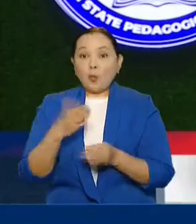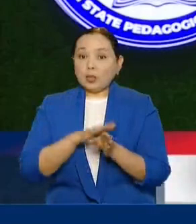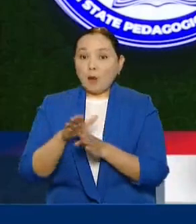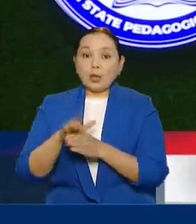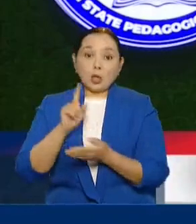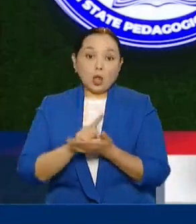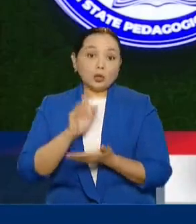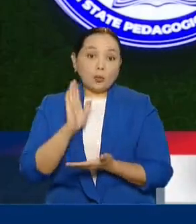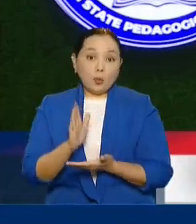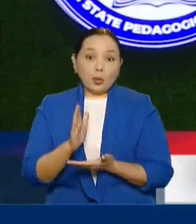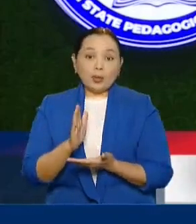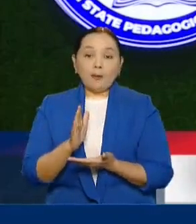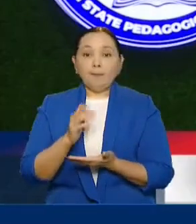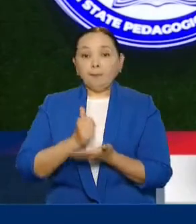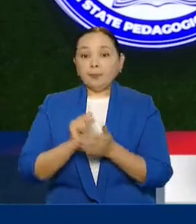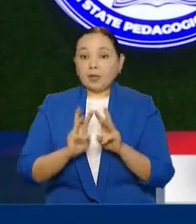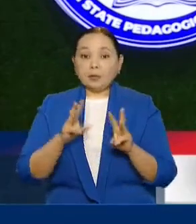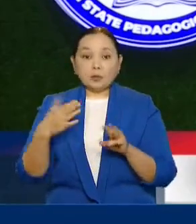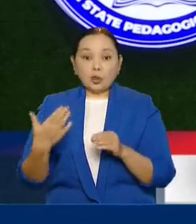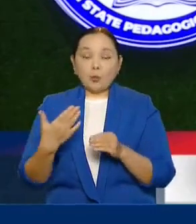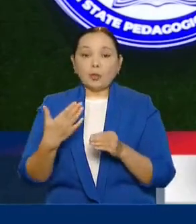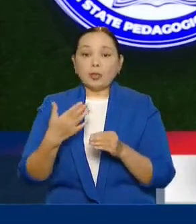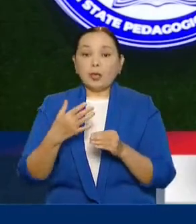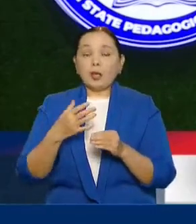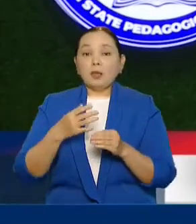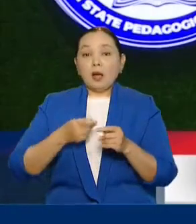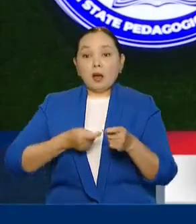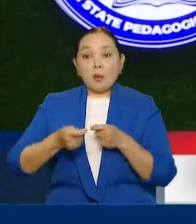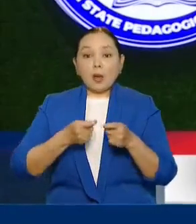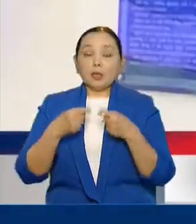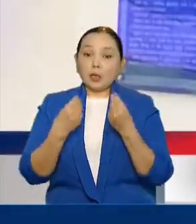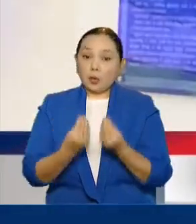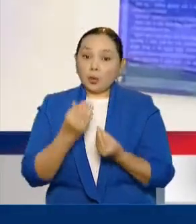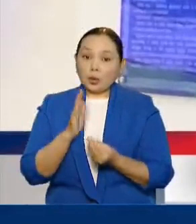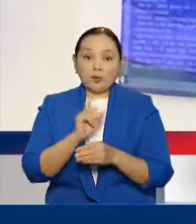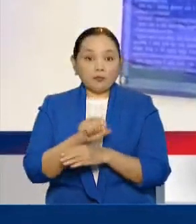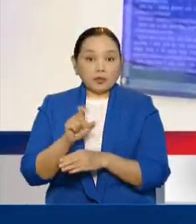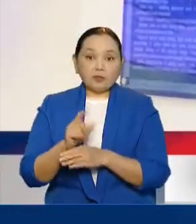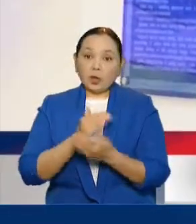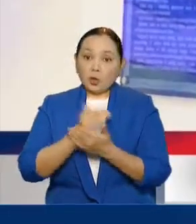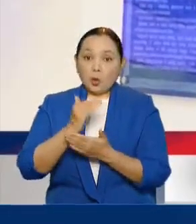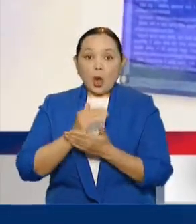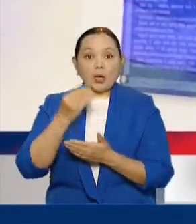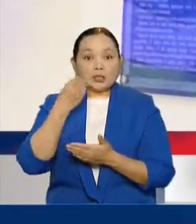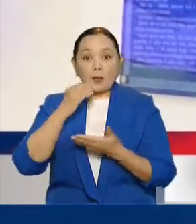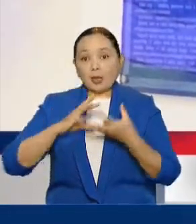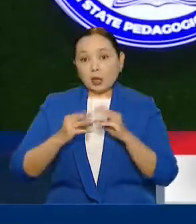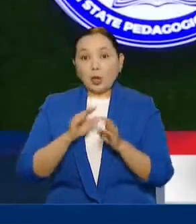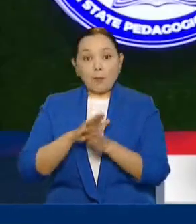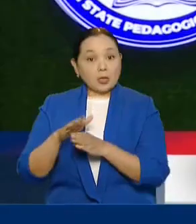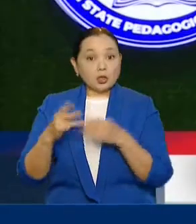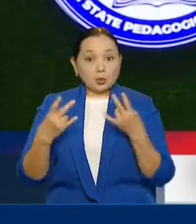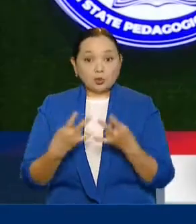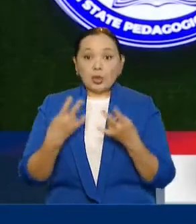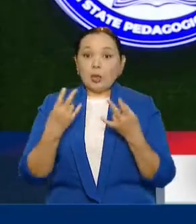oshirishi lozim bo'lgan o'sha prezidentimiz tomonidan Navoiy viloyati rahbarlariga qo'yilayotgan vazifalarni yuqori samaradorlikda bajarish uchun